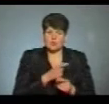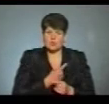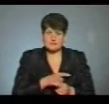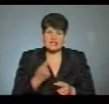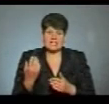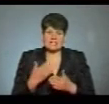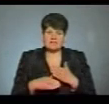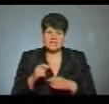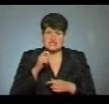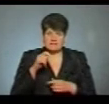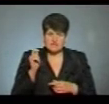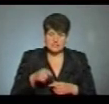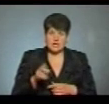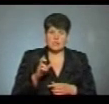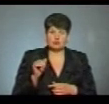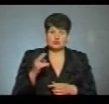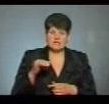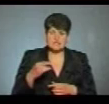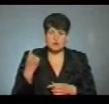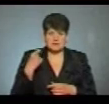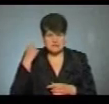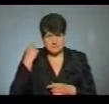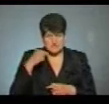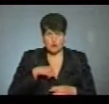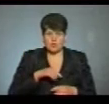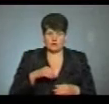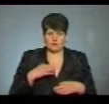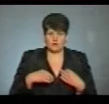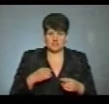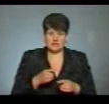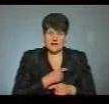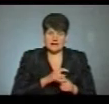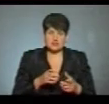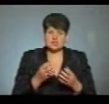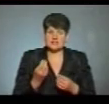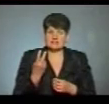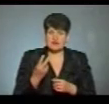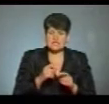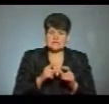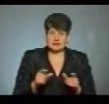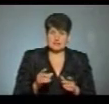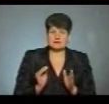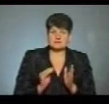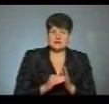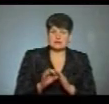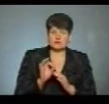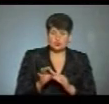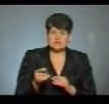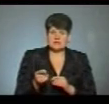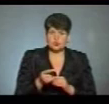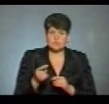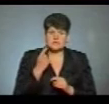реабілітованих, Буданівська обласна психоневрологічна лікарня. І ще два заклади, які вказали нуль у своїй пропозиції, це